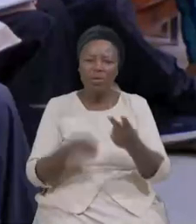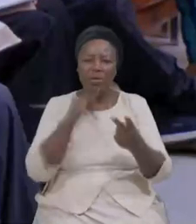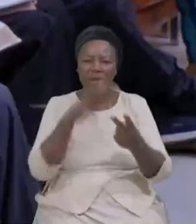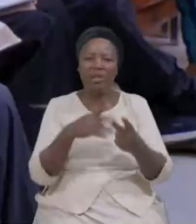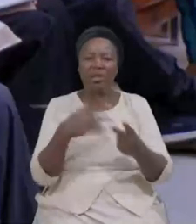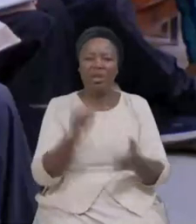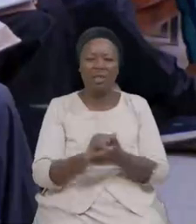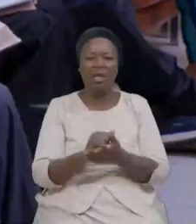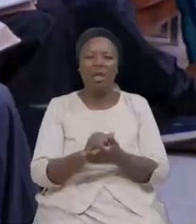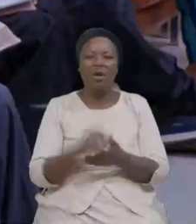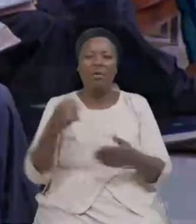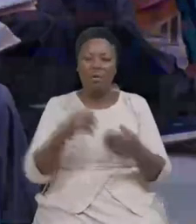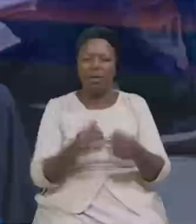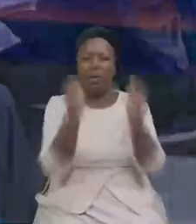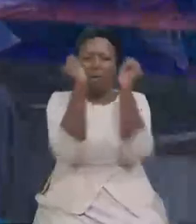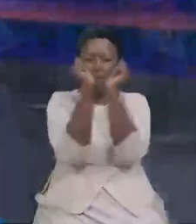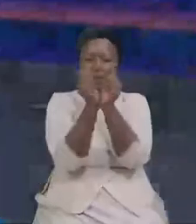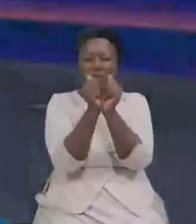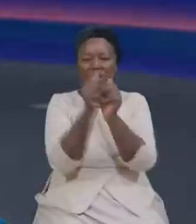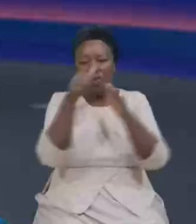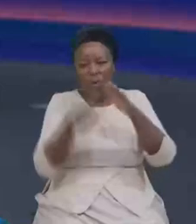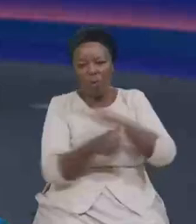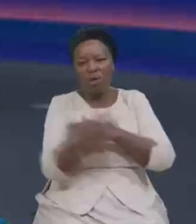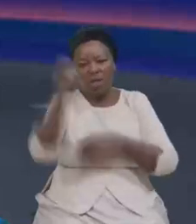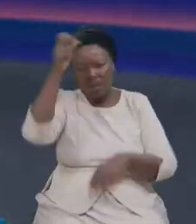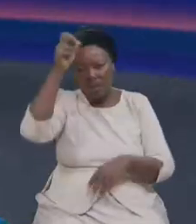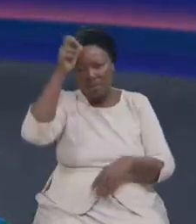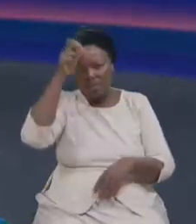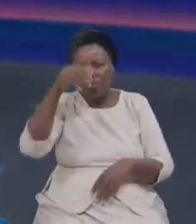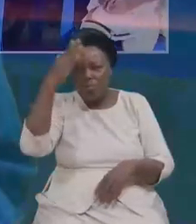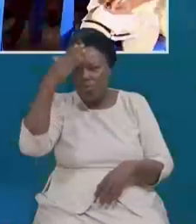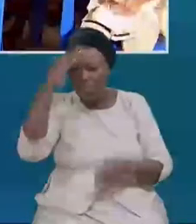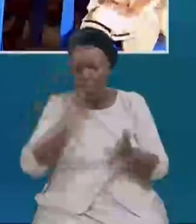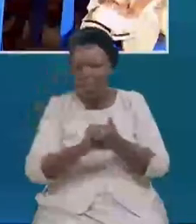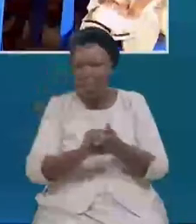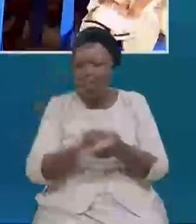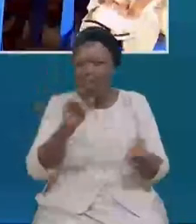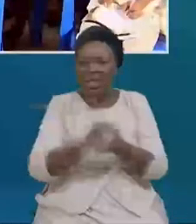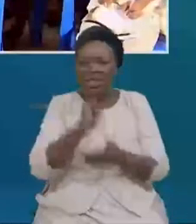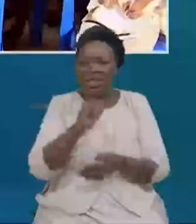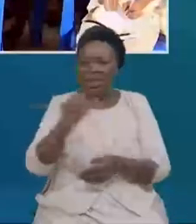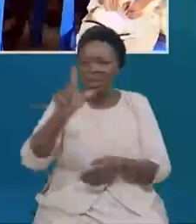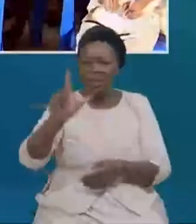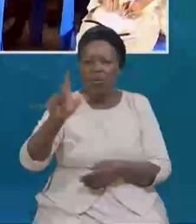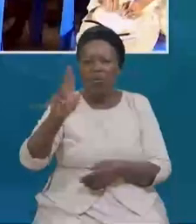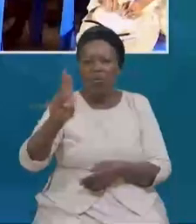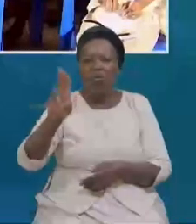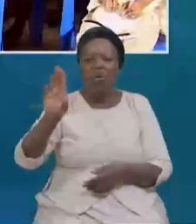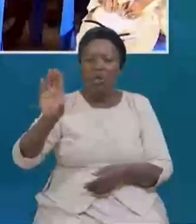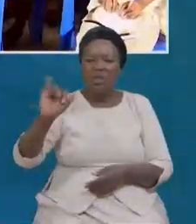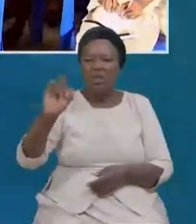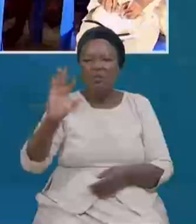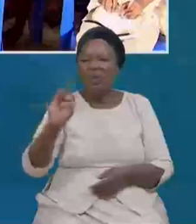sous Lucifer. Vous savez, Lucifer, ça c'est l'ancien serpent, ça c'est le diable, ça c'est